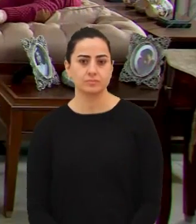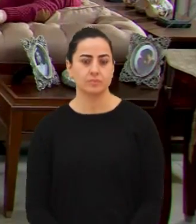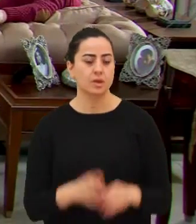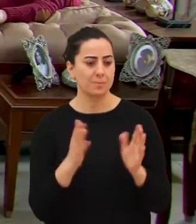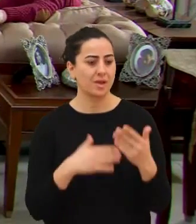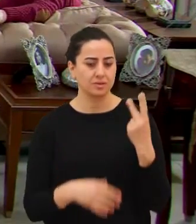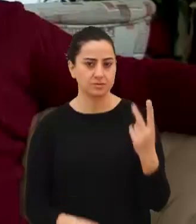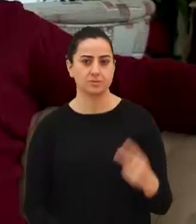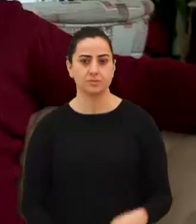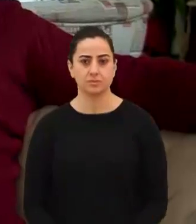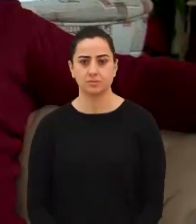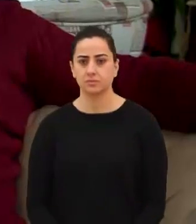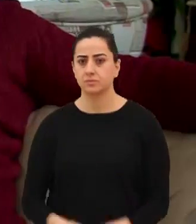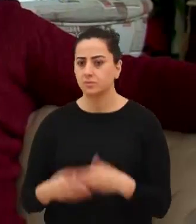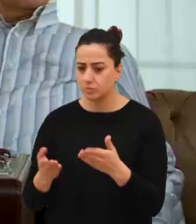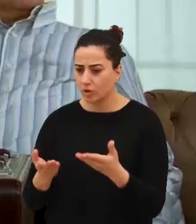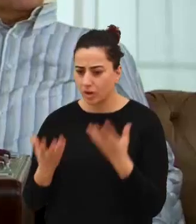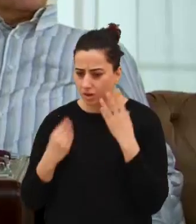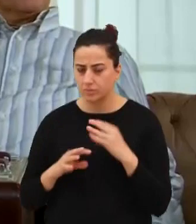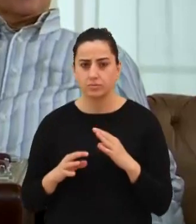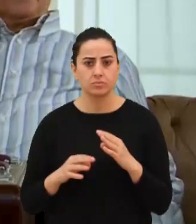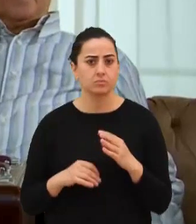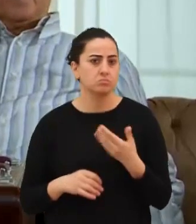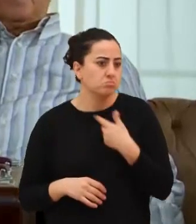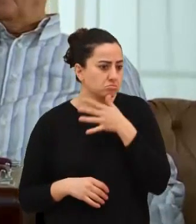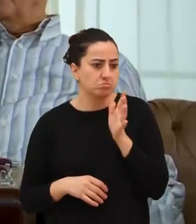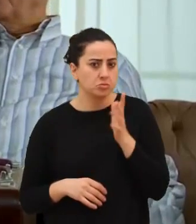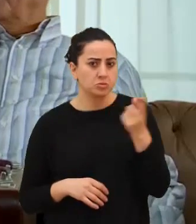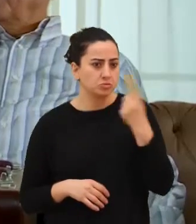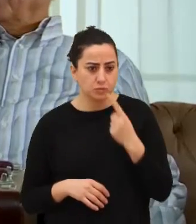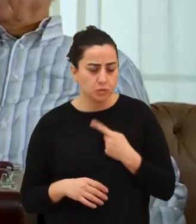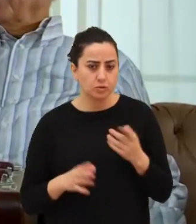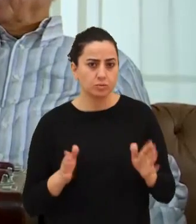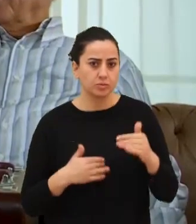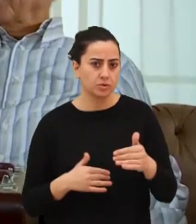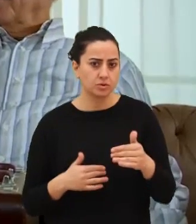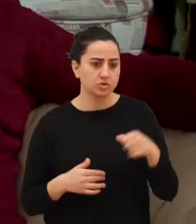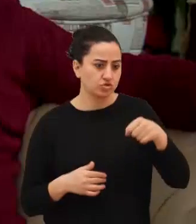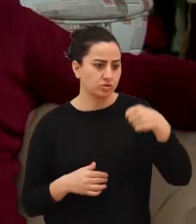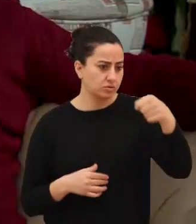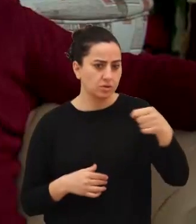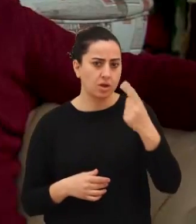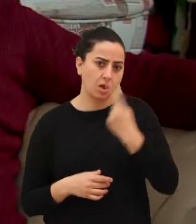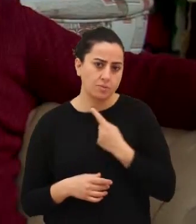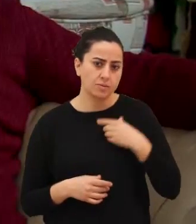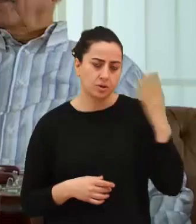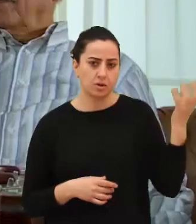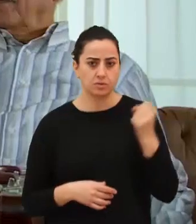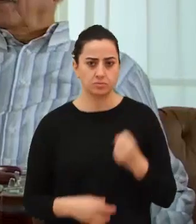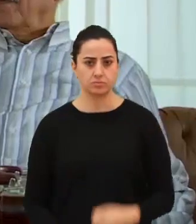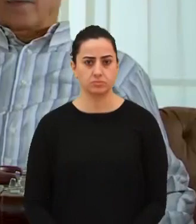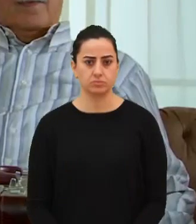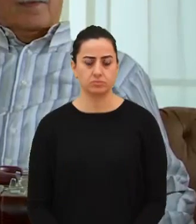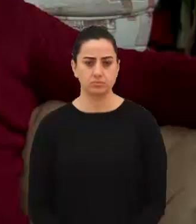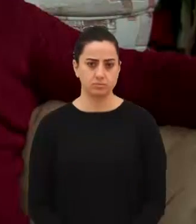Paketiniz. Ne adı bu Nurhan? İşte bilmiyorum babacığım işte. Çantanız, bana al dediniz ya, paket varmış.